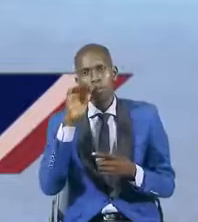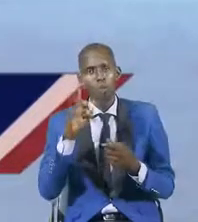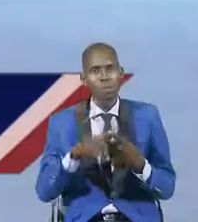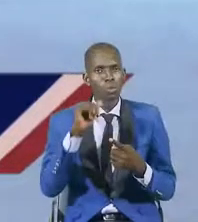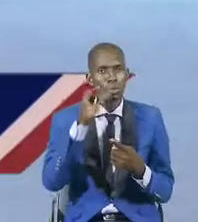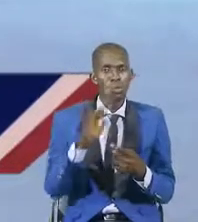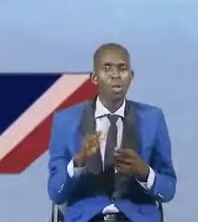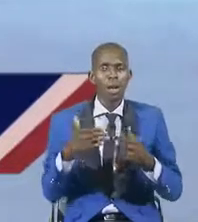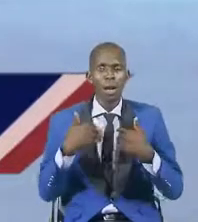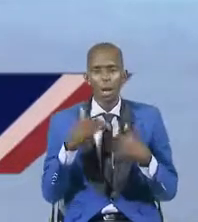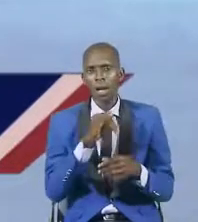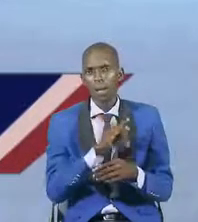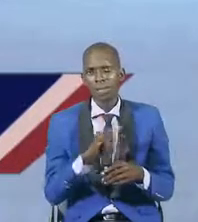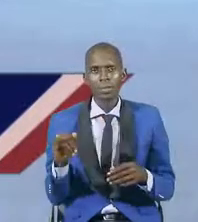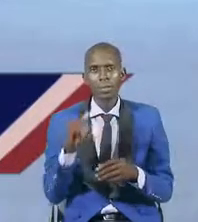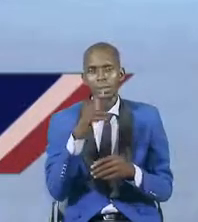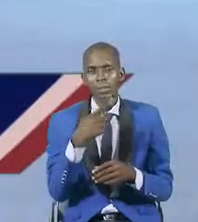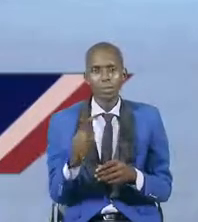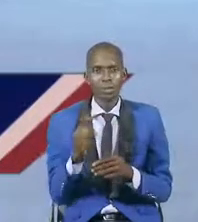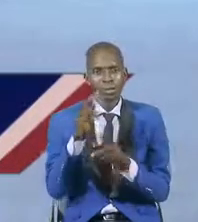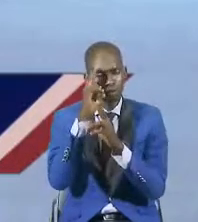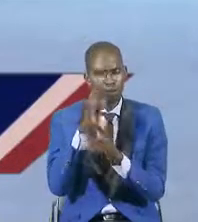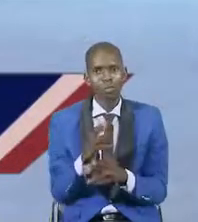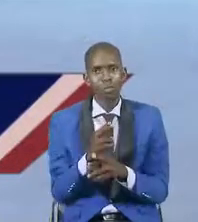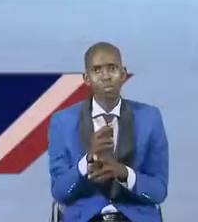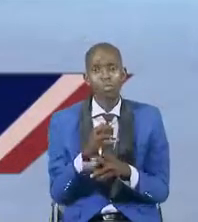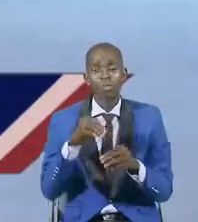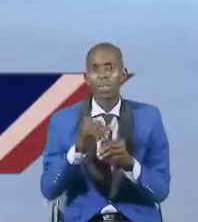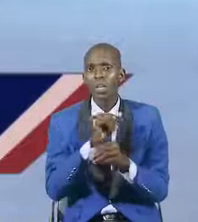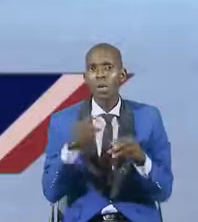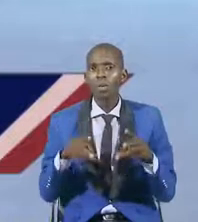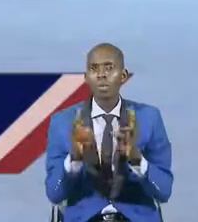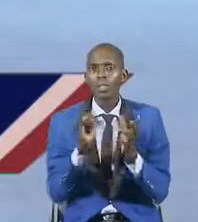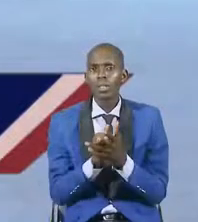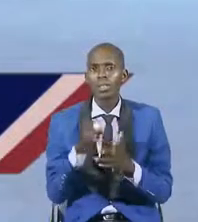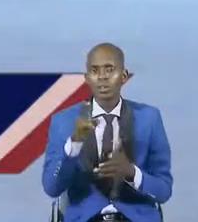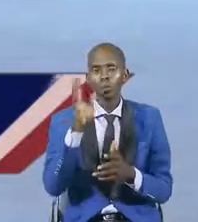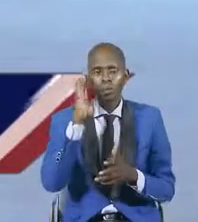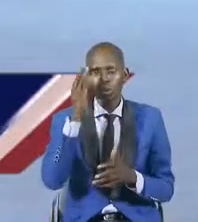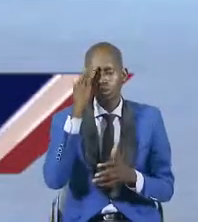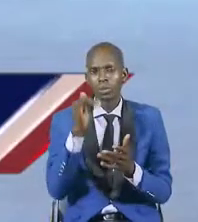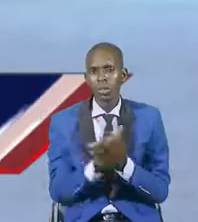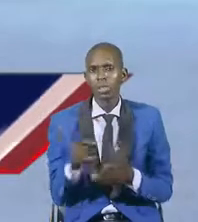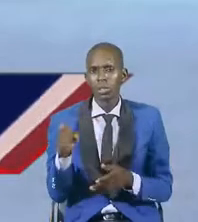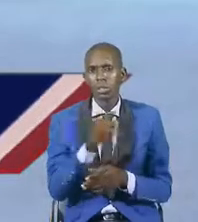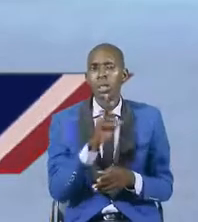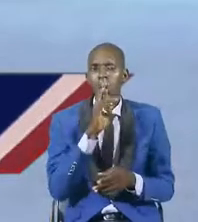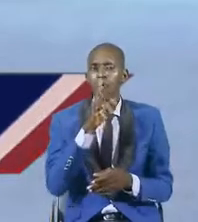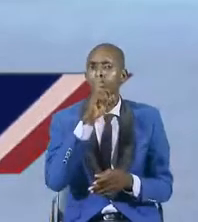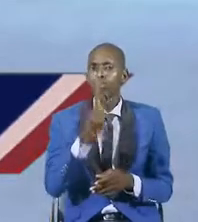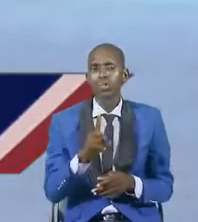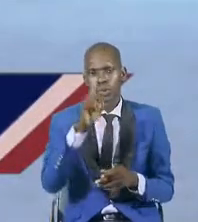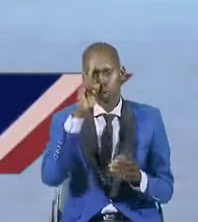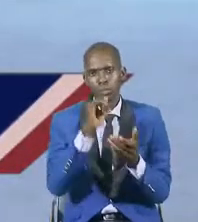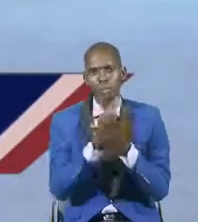comporte bien envers une femme. La femme se comporte bien avec un homme. Il va se comporter, ou bien elle va se comporter, qu'on sait